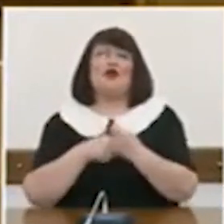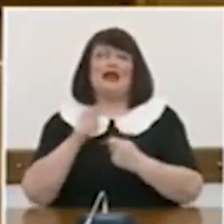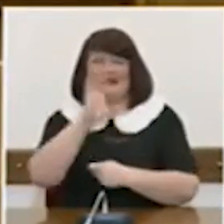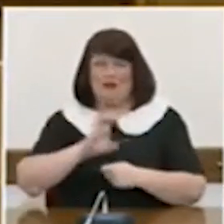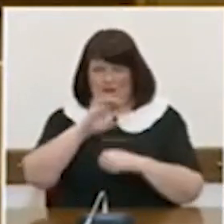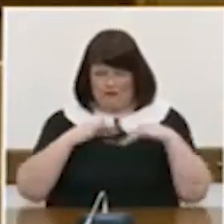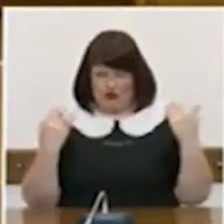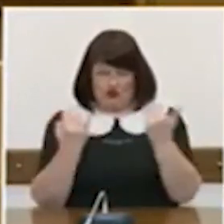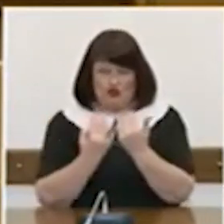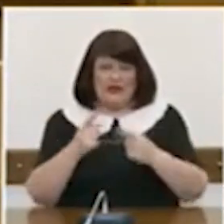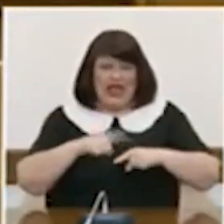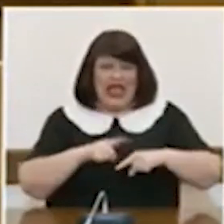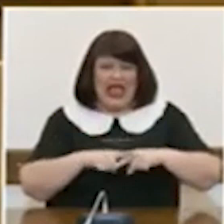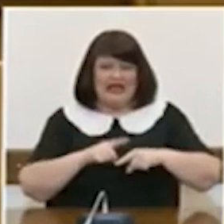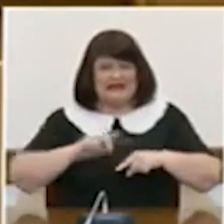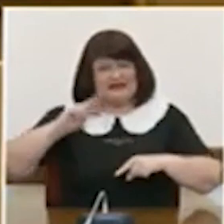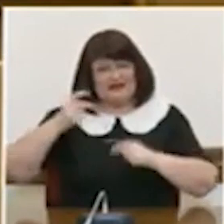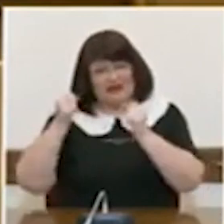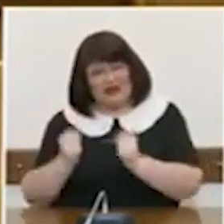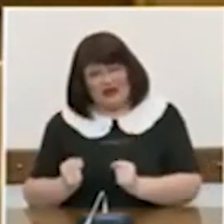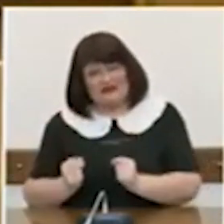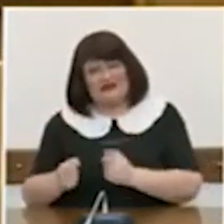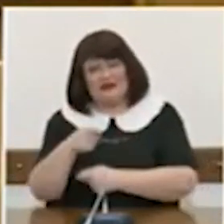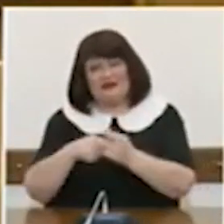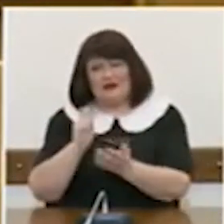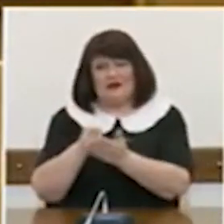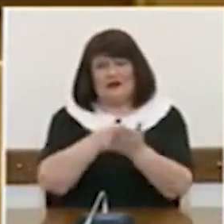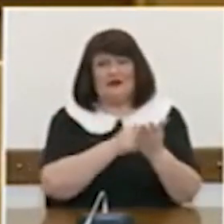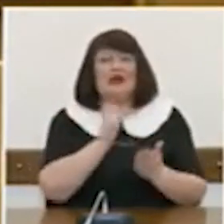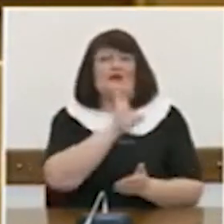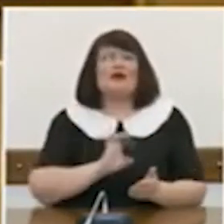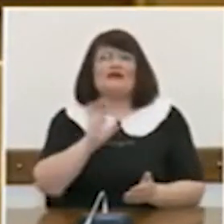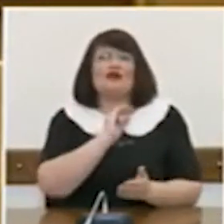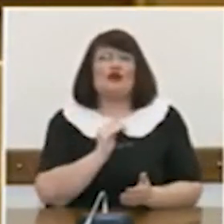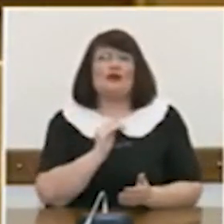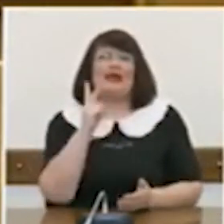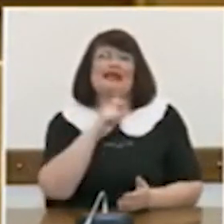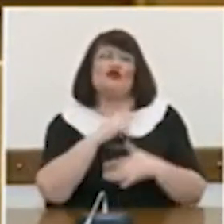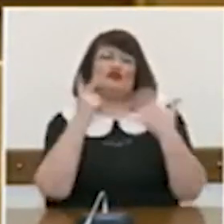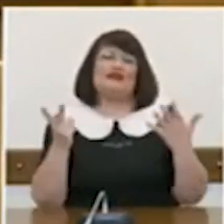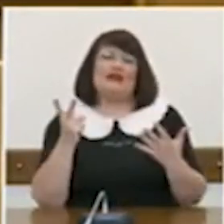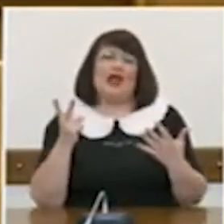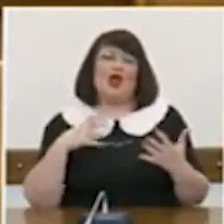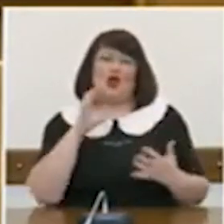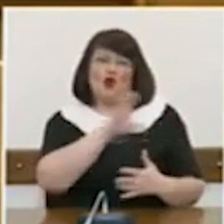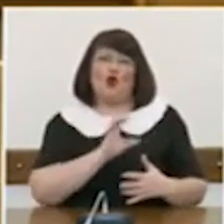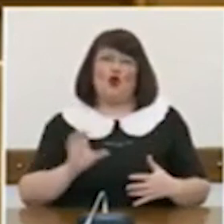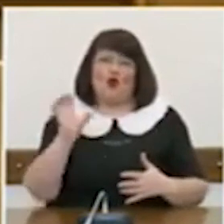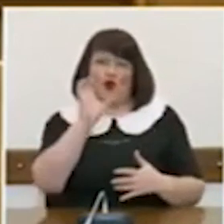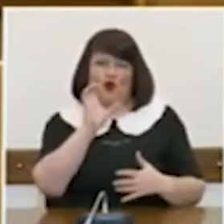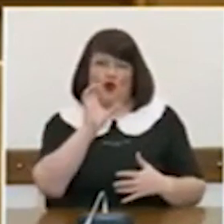και τη δεύτερη χαμηλότερη αγοραστική δύναμη στην Ευρώπη των 27, μας ξεπερνάει μόνο η